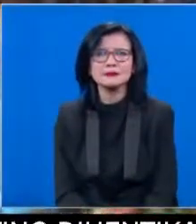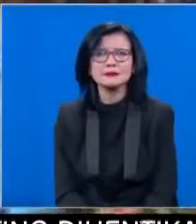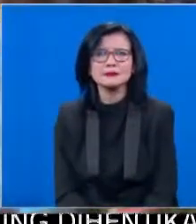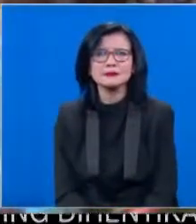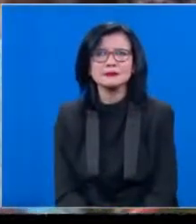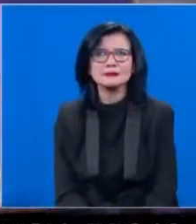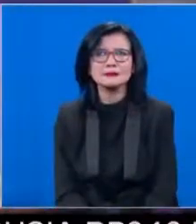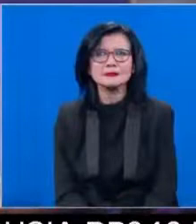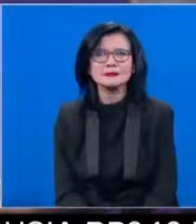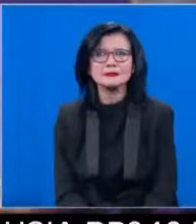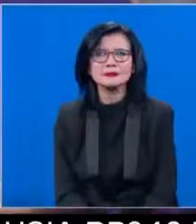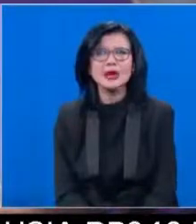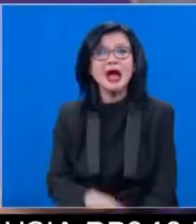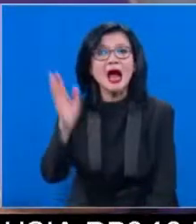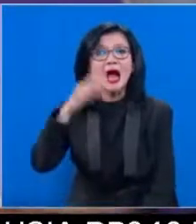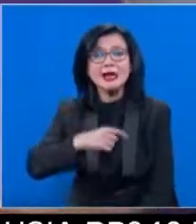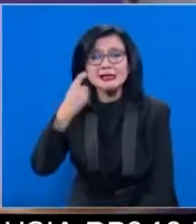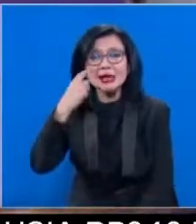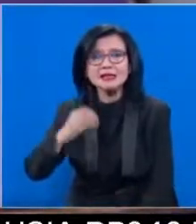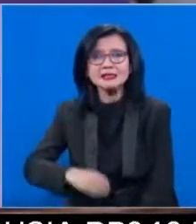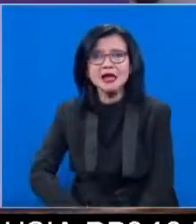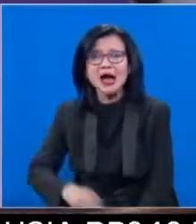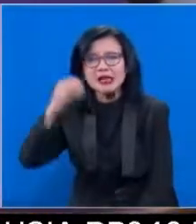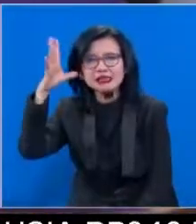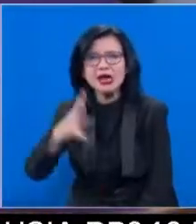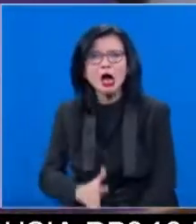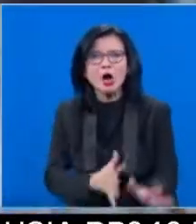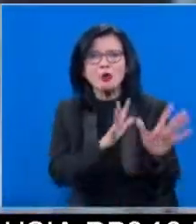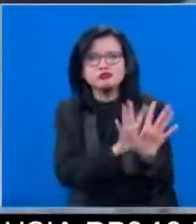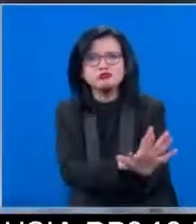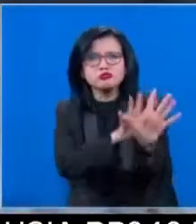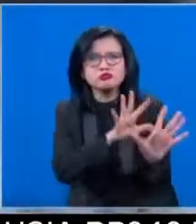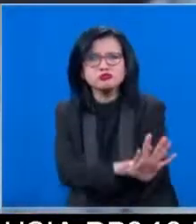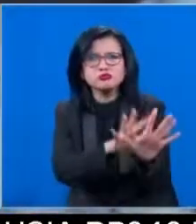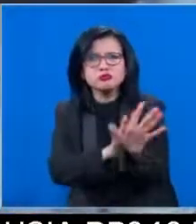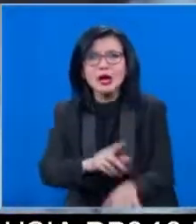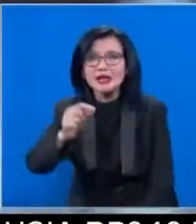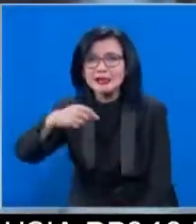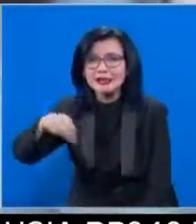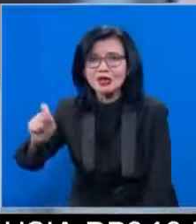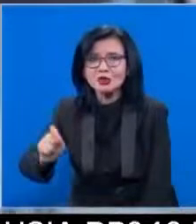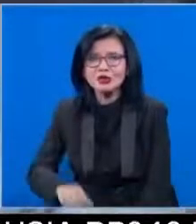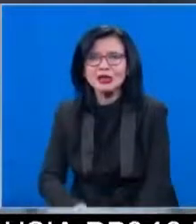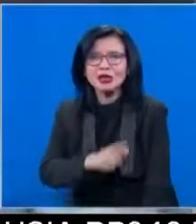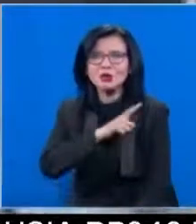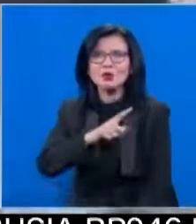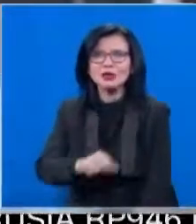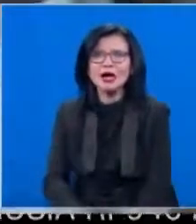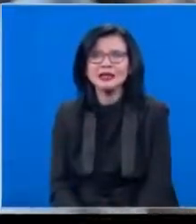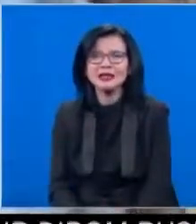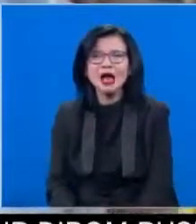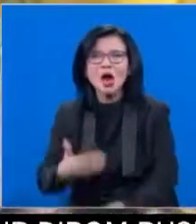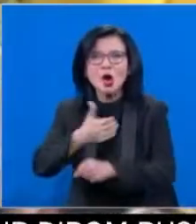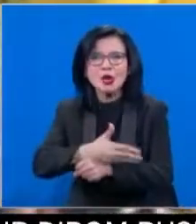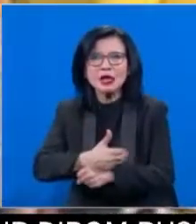ndak goreng Selasa siang ratusan orang rela berdesak-desakan di kantor kelurahan Baru Pangkalan Bun Kalimantan Tengah untuk mendapatkan minyak